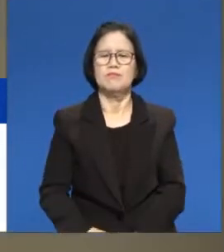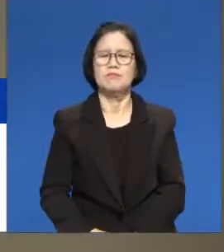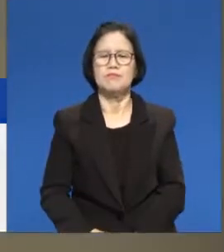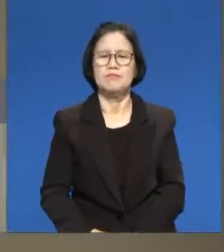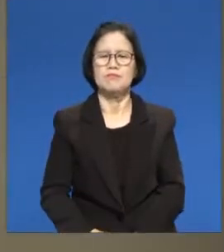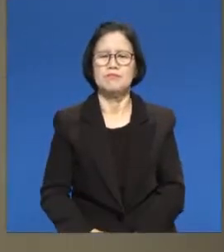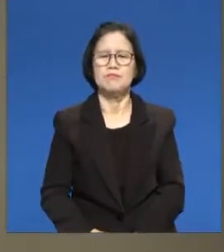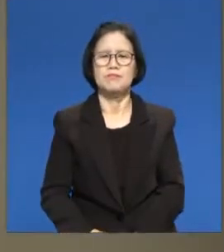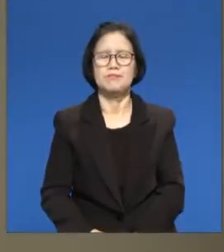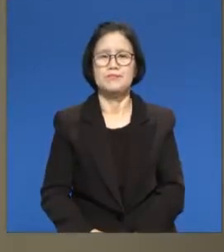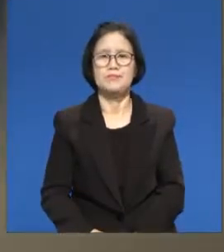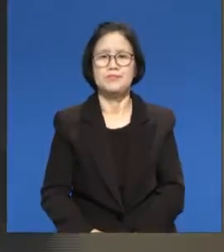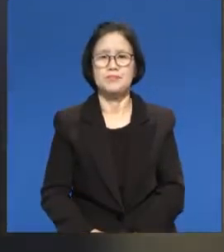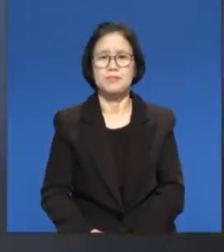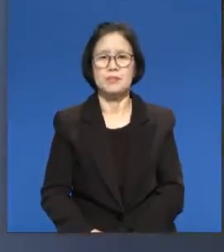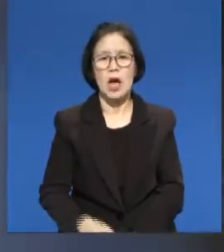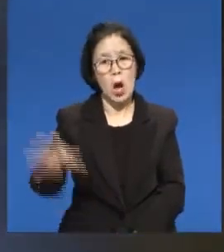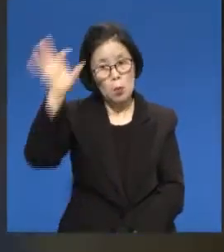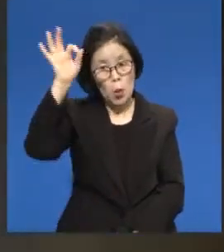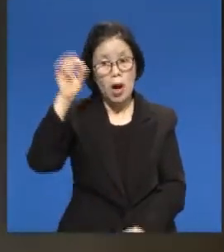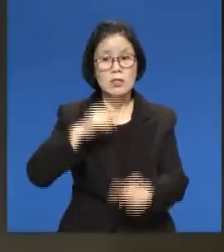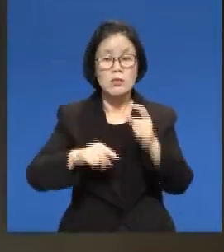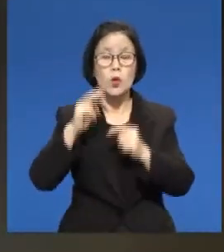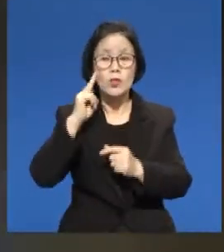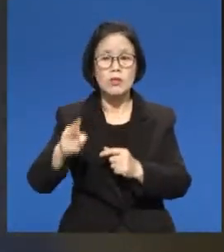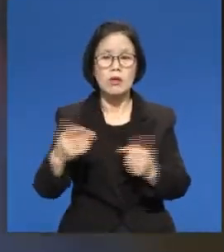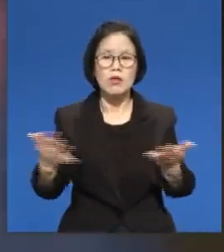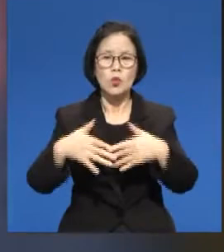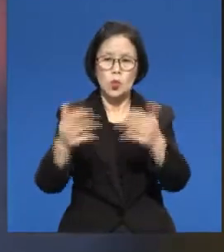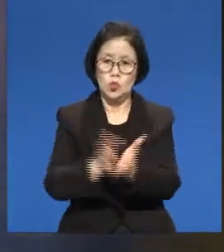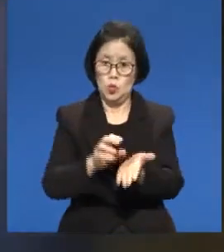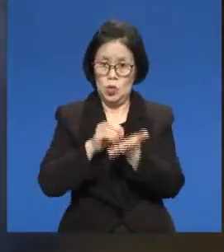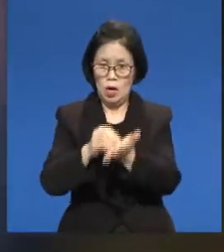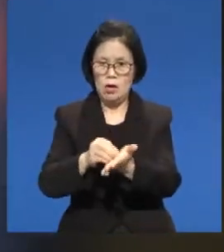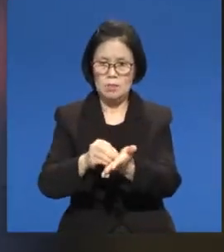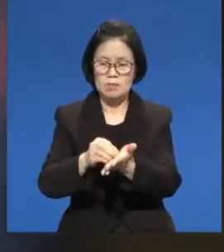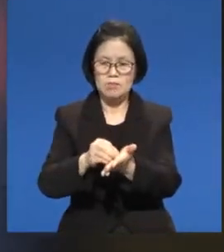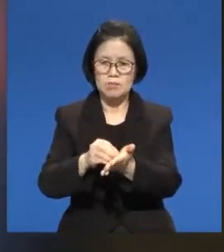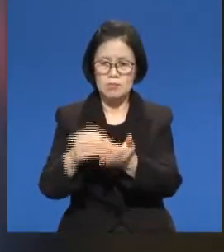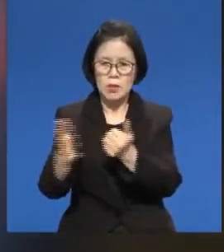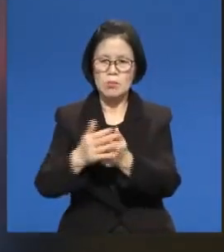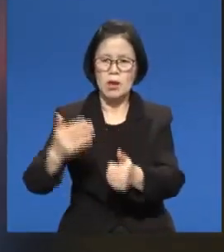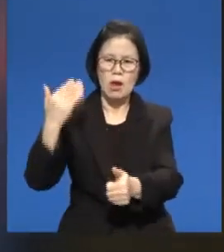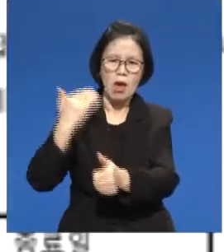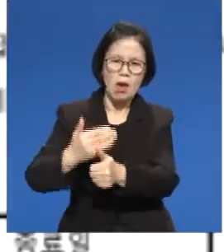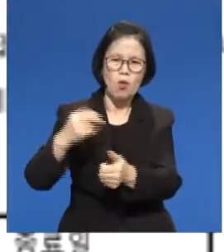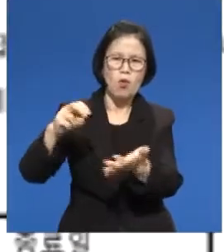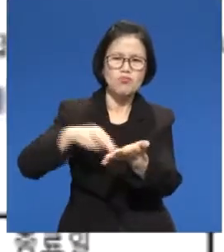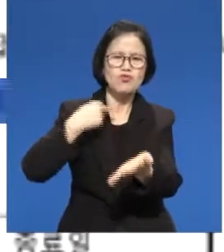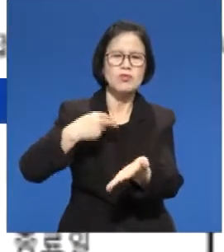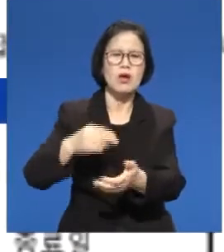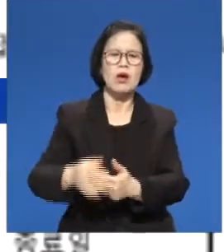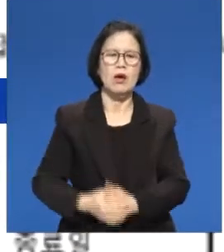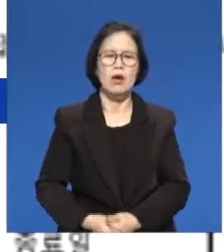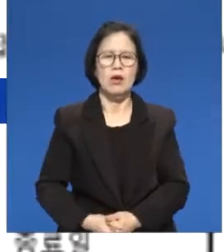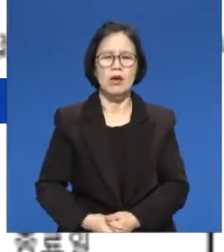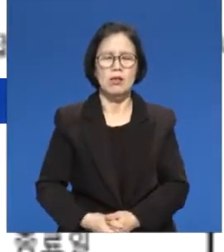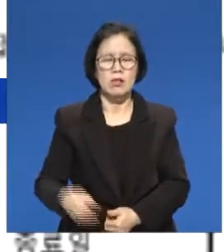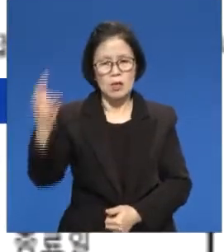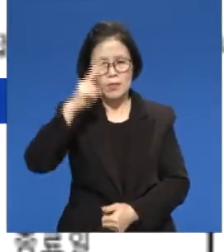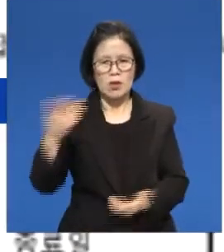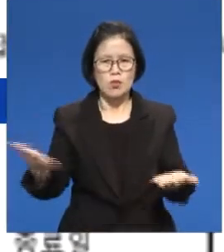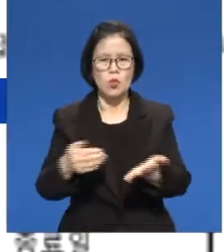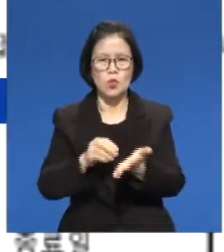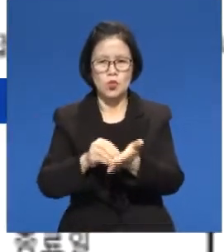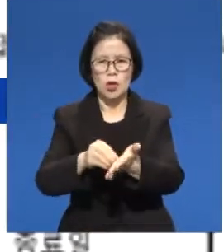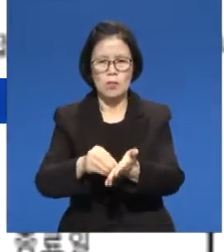없어요 포항은 상황이 더 심각해 노조 가입 등을 이유로 해고 문자가 날아오기 도 있습니다 그때 내가 합니다 아 개 망나니가